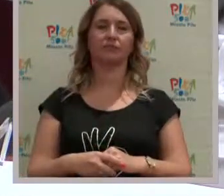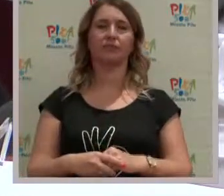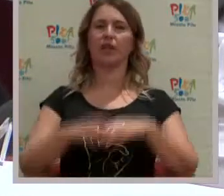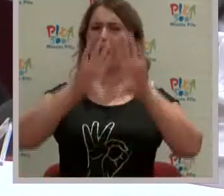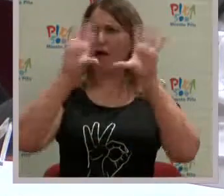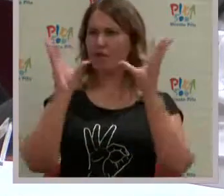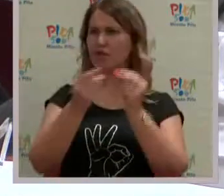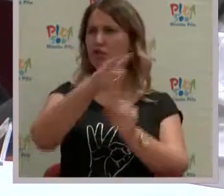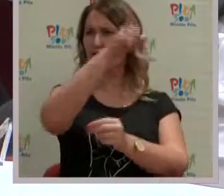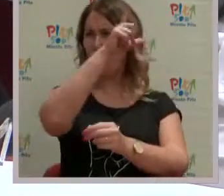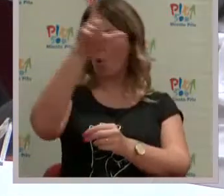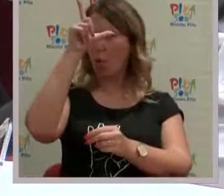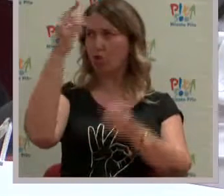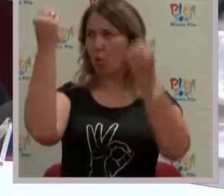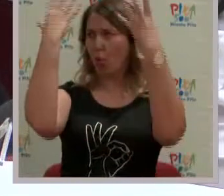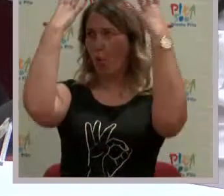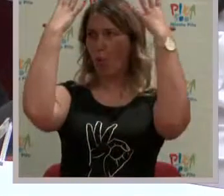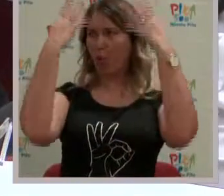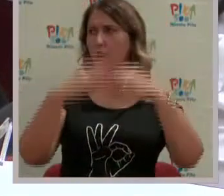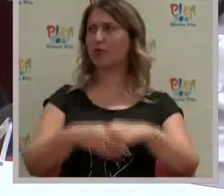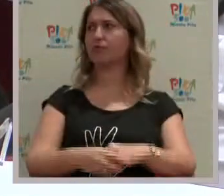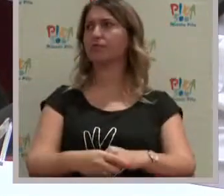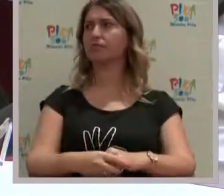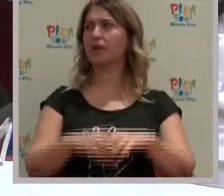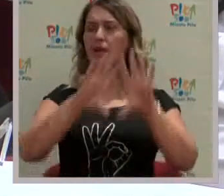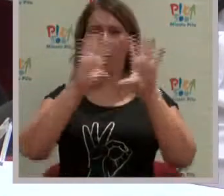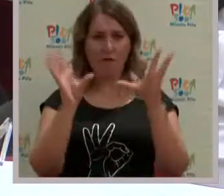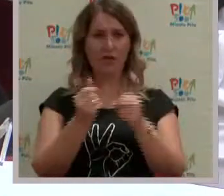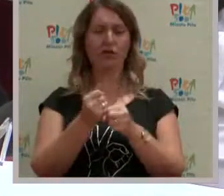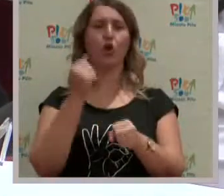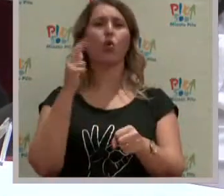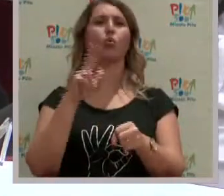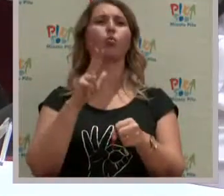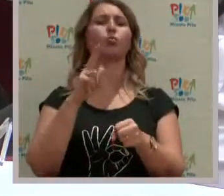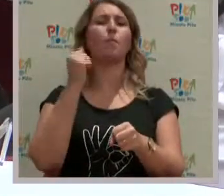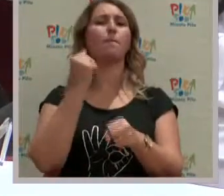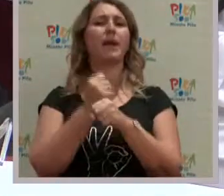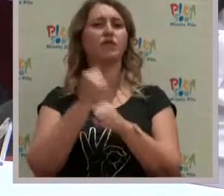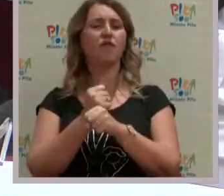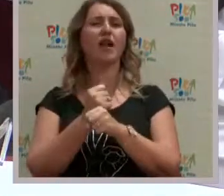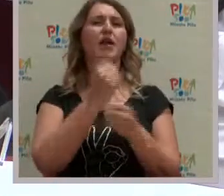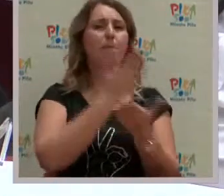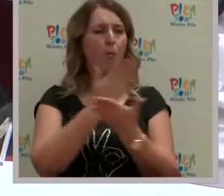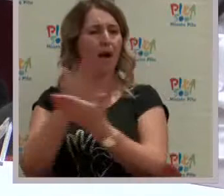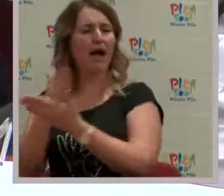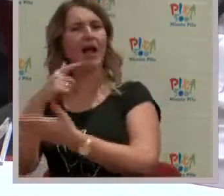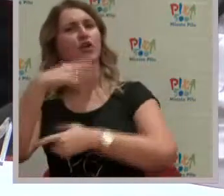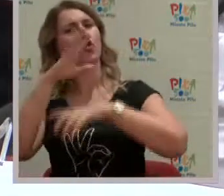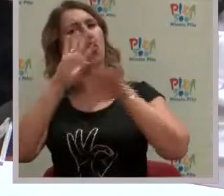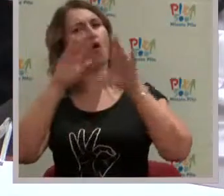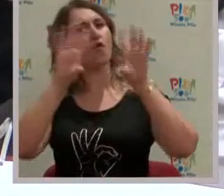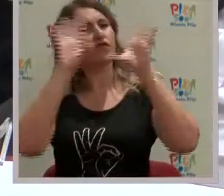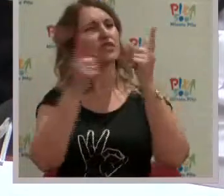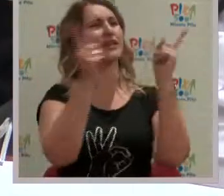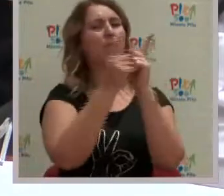wszystkich ludzi kultury i wszystkich ludzi tych, którzy pomogli zrobić to wielkie dzieło. Dziękuję